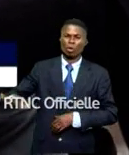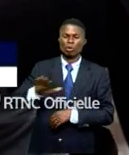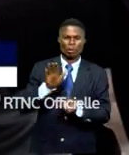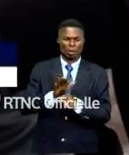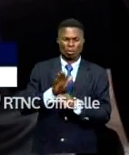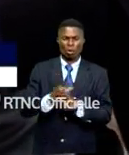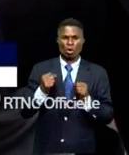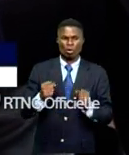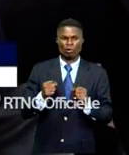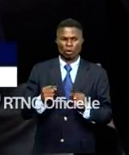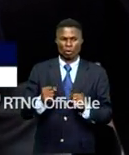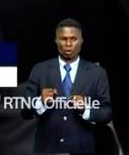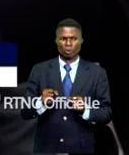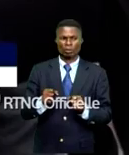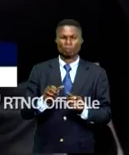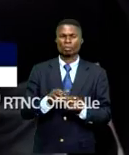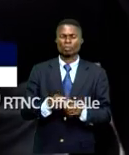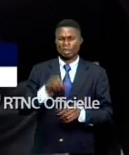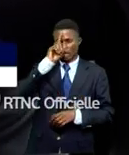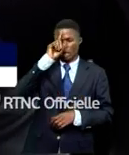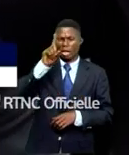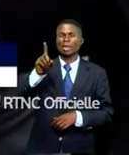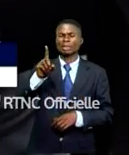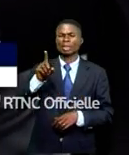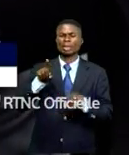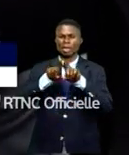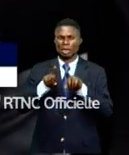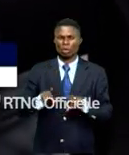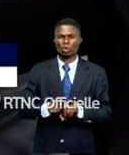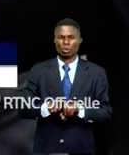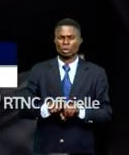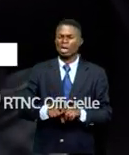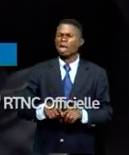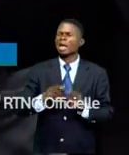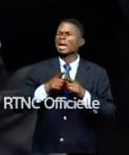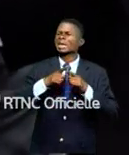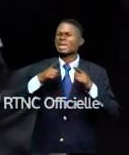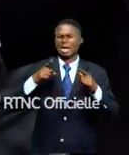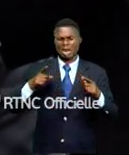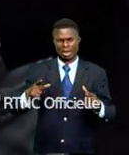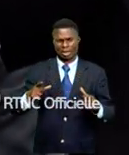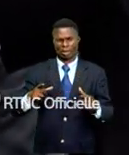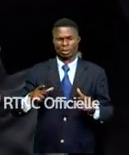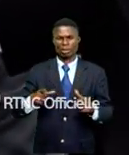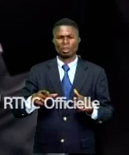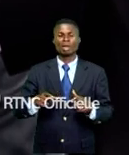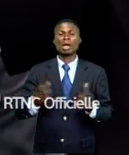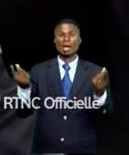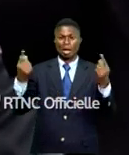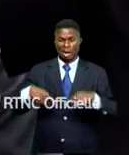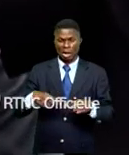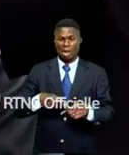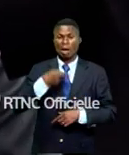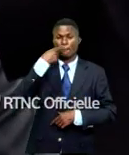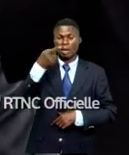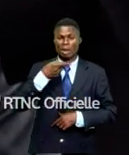avéré, d'une intelligence extrême à chaque fois qu'il